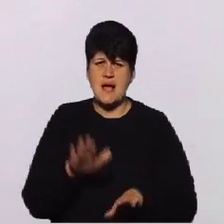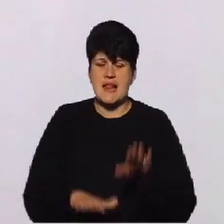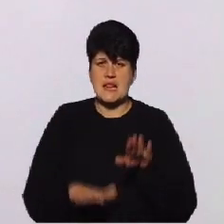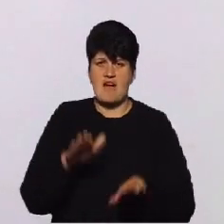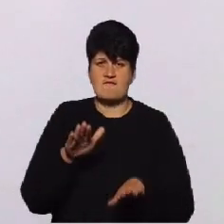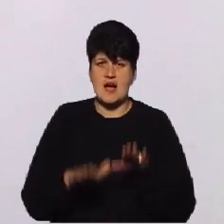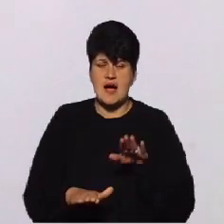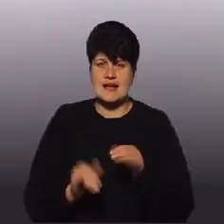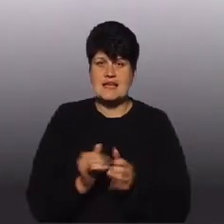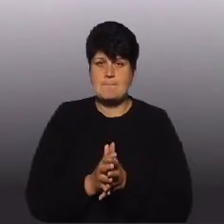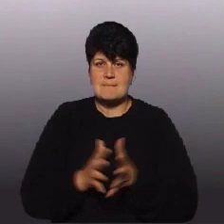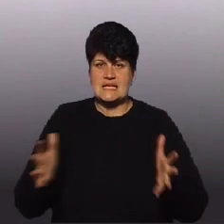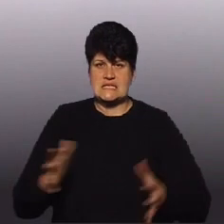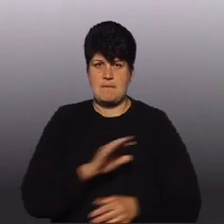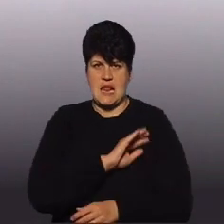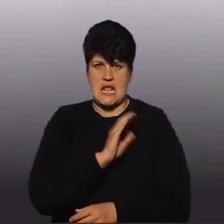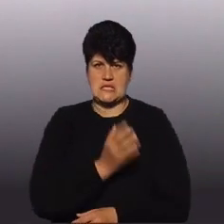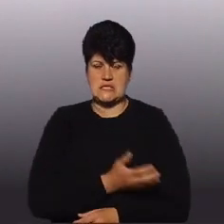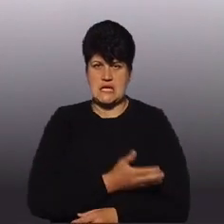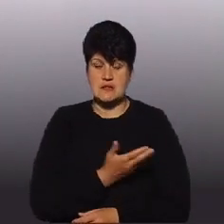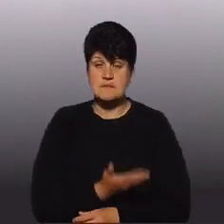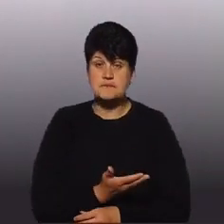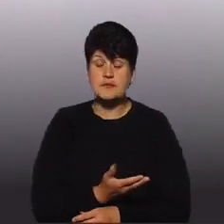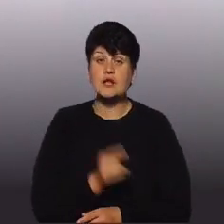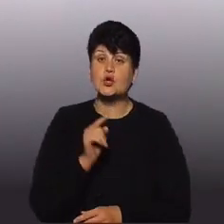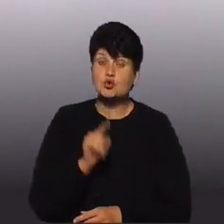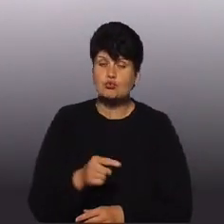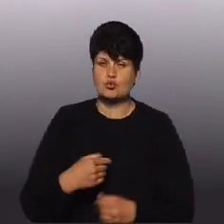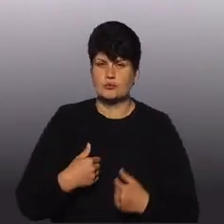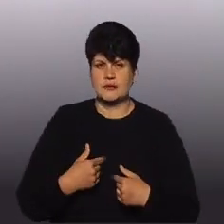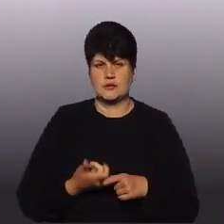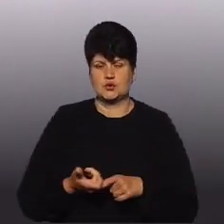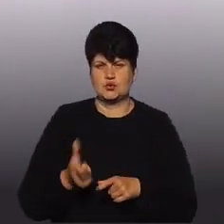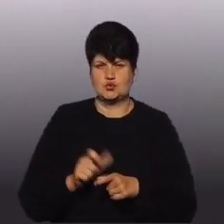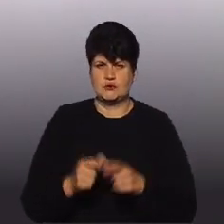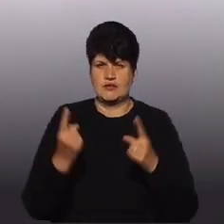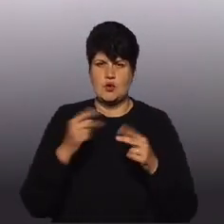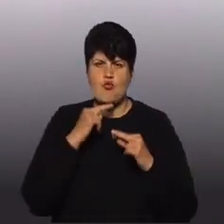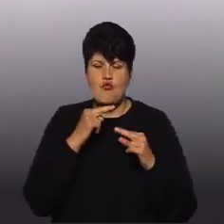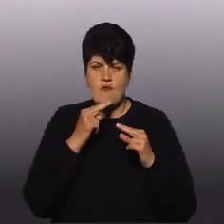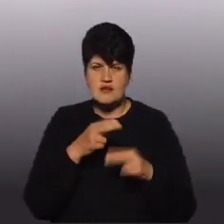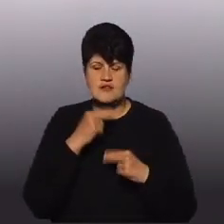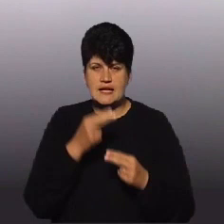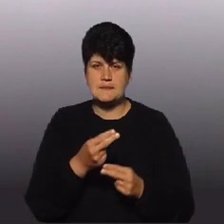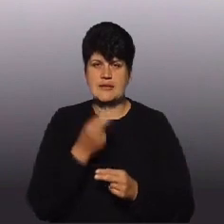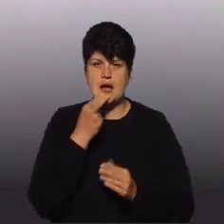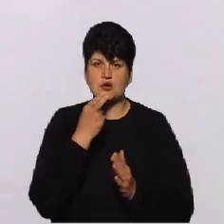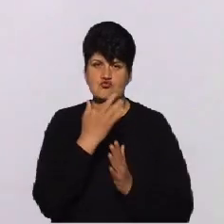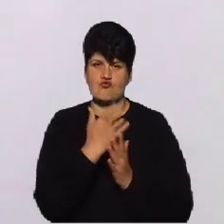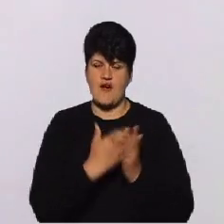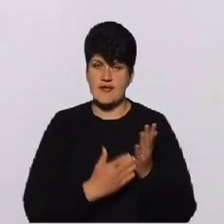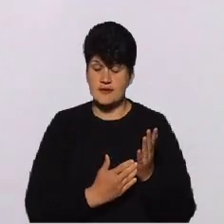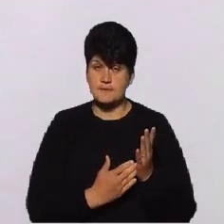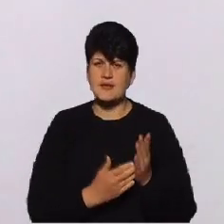максимальна сила. Угу. Тому ми дуже велику увагу звертаємо на режим харчування. Є якісь заборони